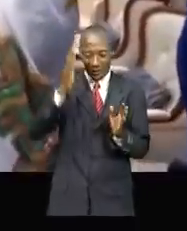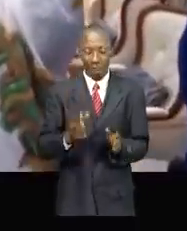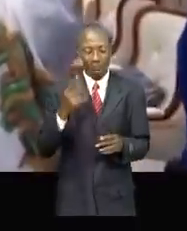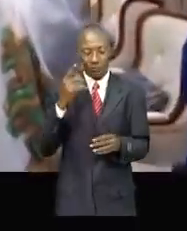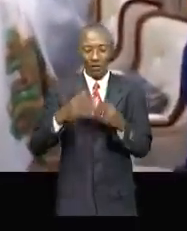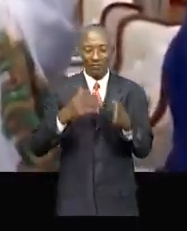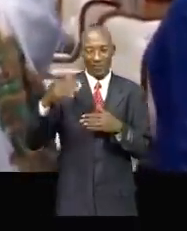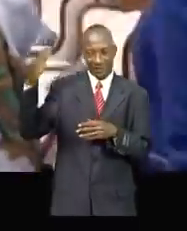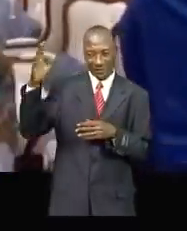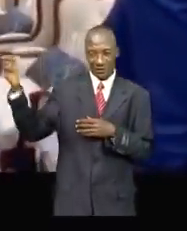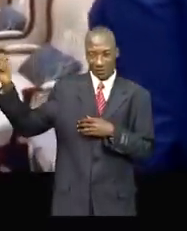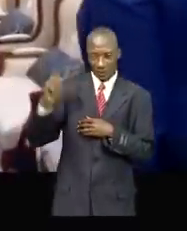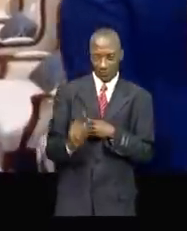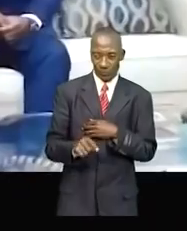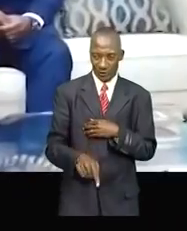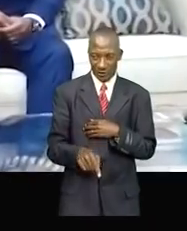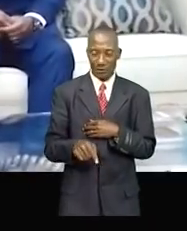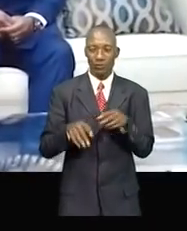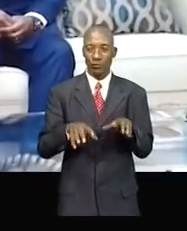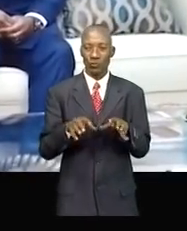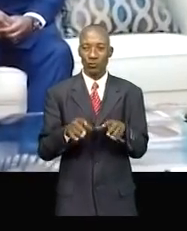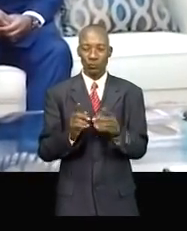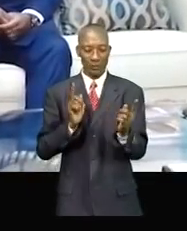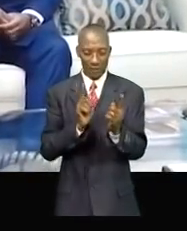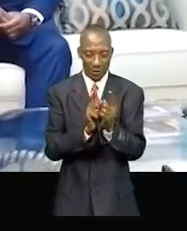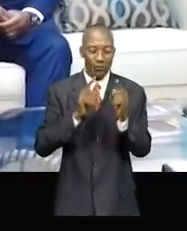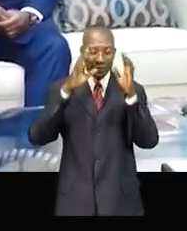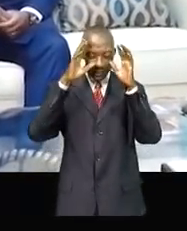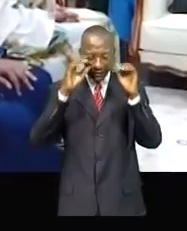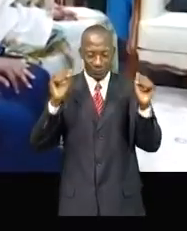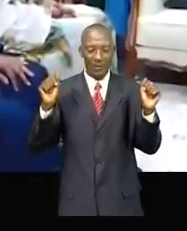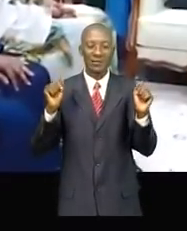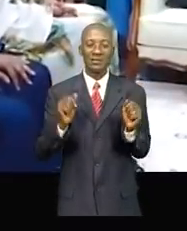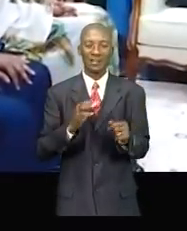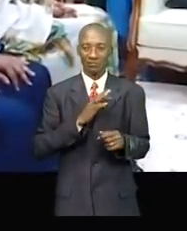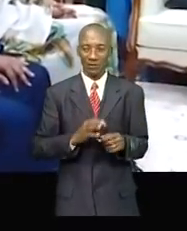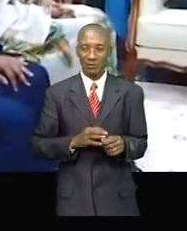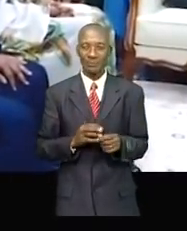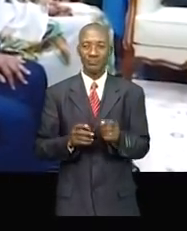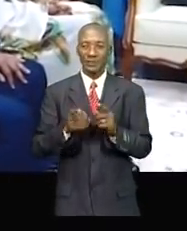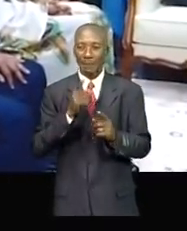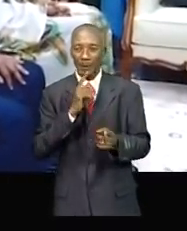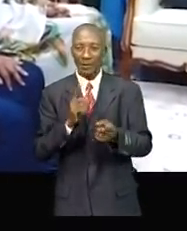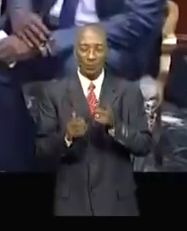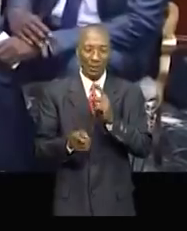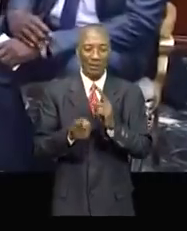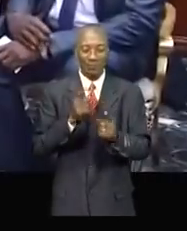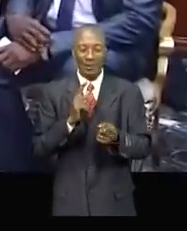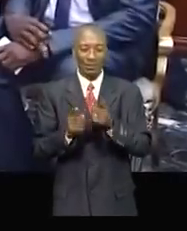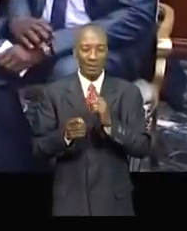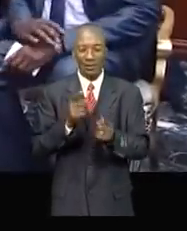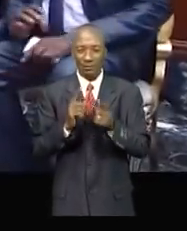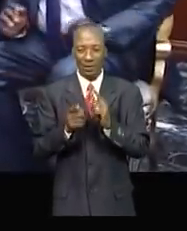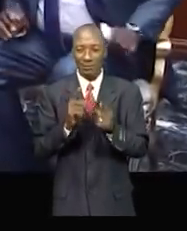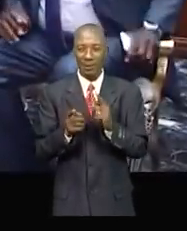Al-Masoura Al-Sadia Al-Mahdi, reçue ce matin autour de cette question, un accord légal entre les parties est